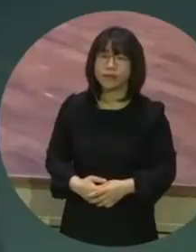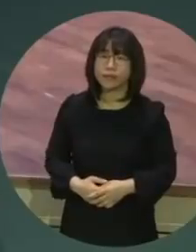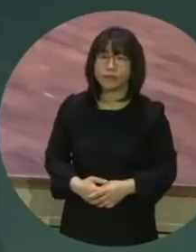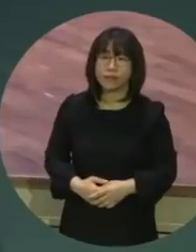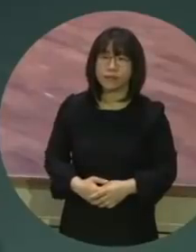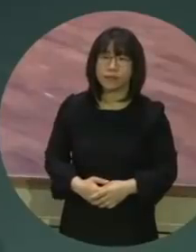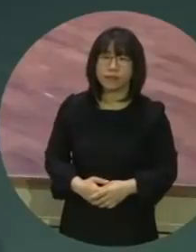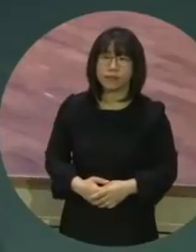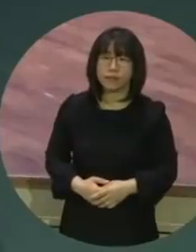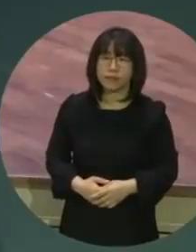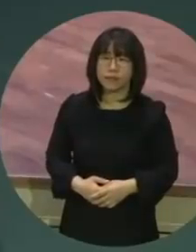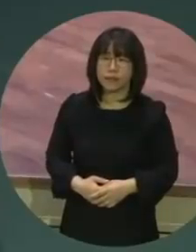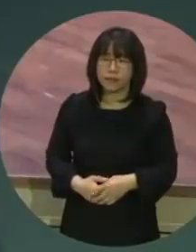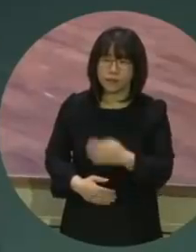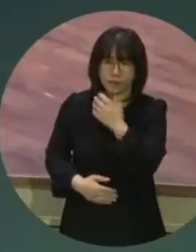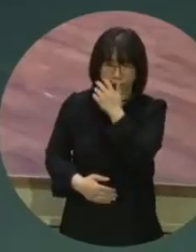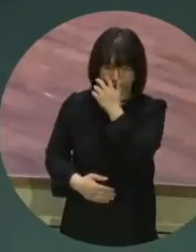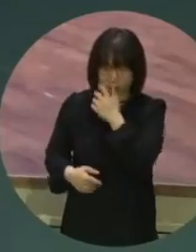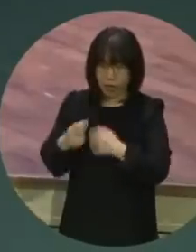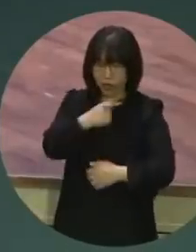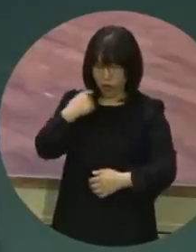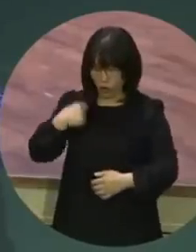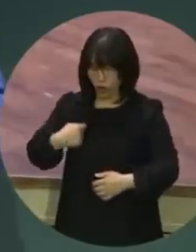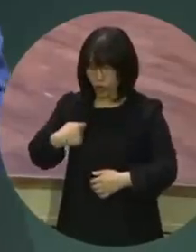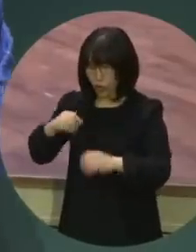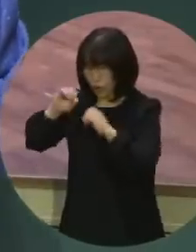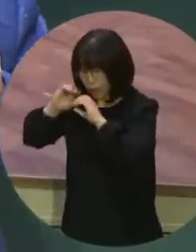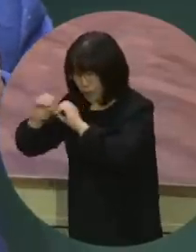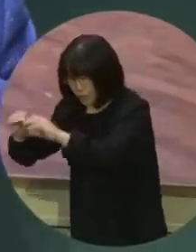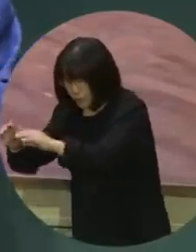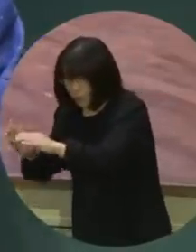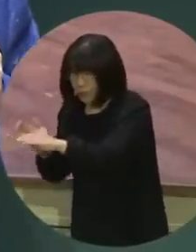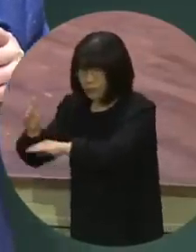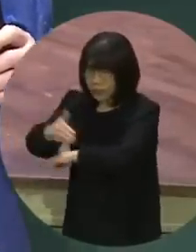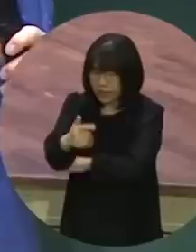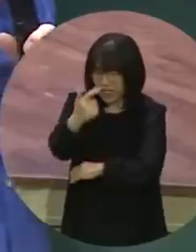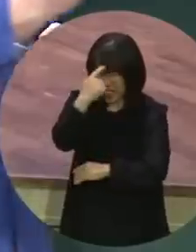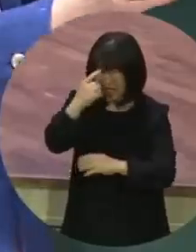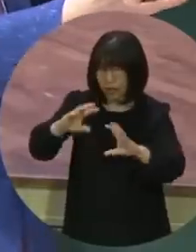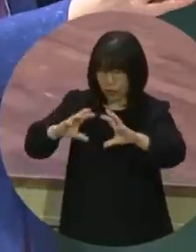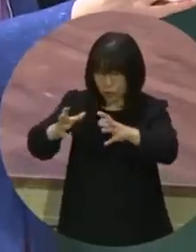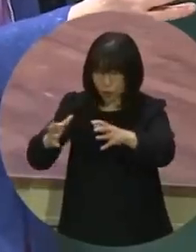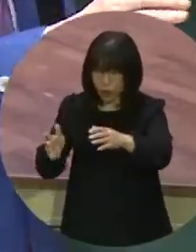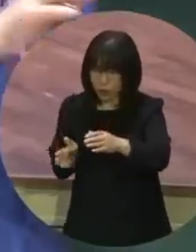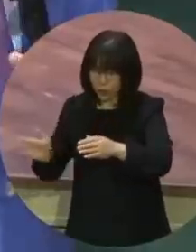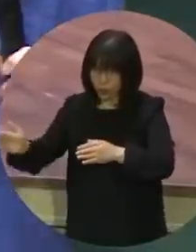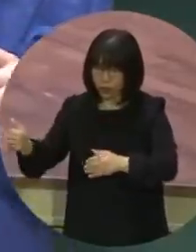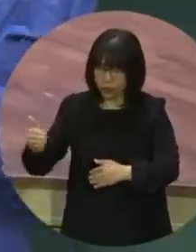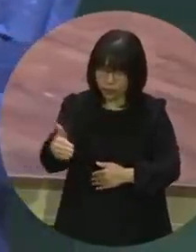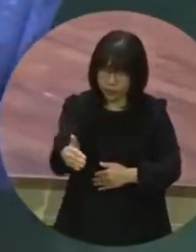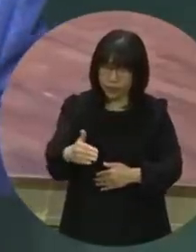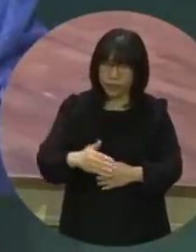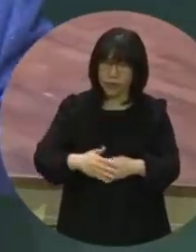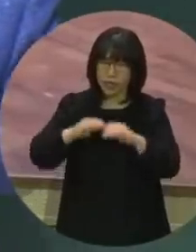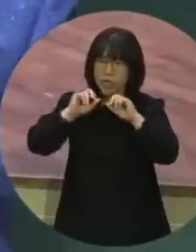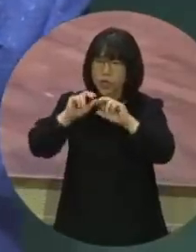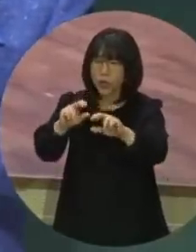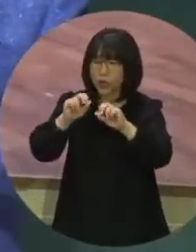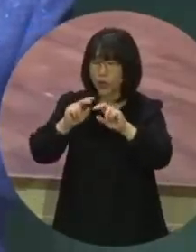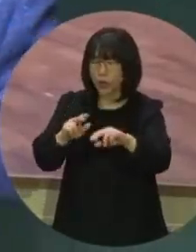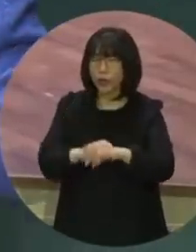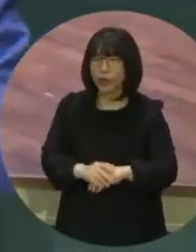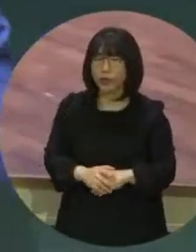이 복음을 증거하고, 그 다음에 인도에 갔어요. 인도에 가서 또 선교사로, 인도에 선교, 막